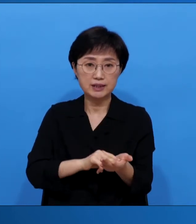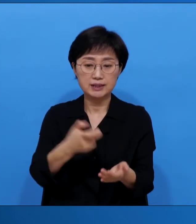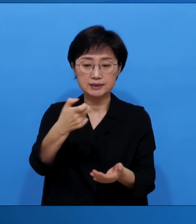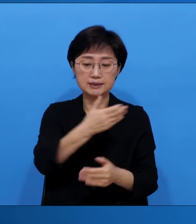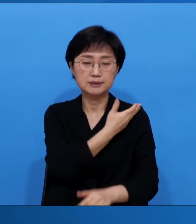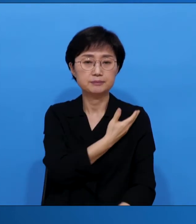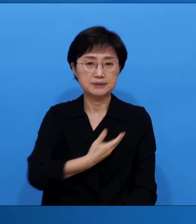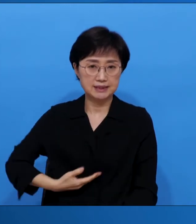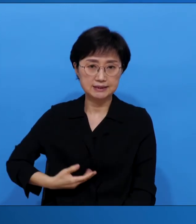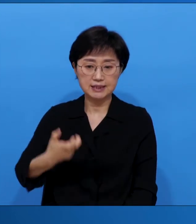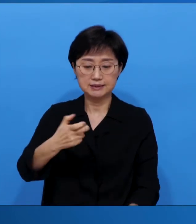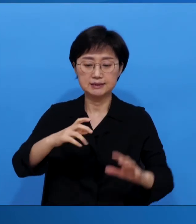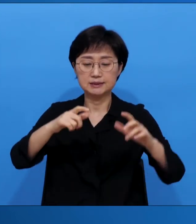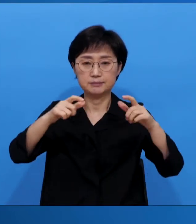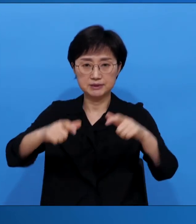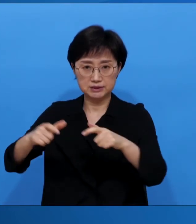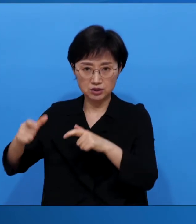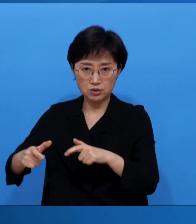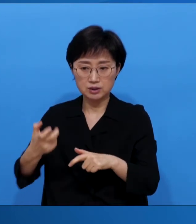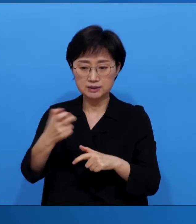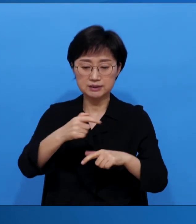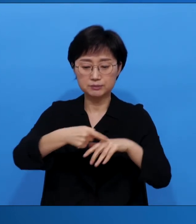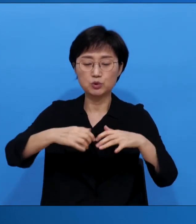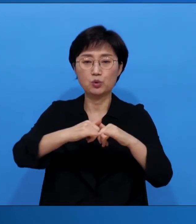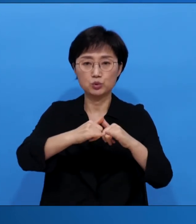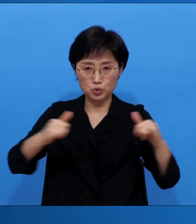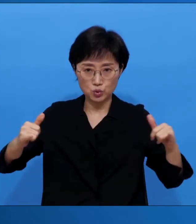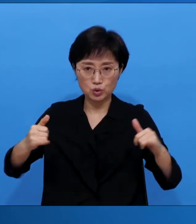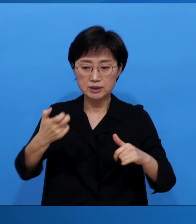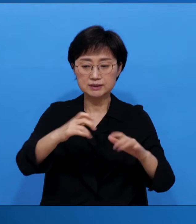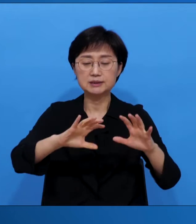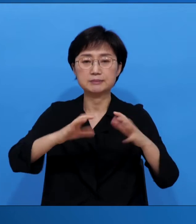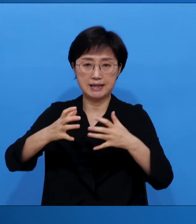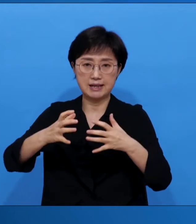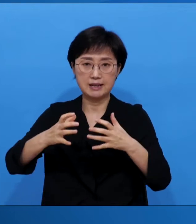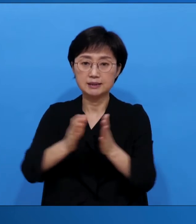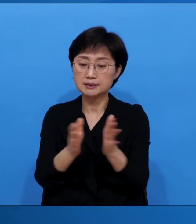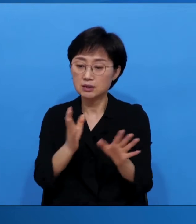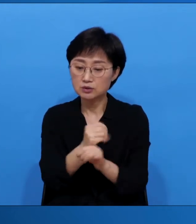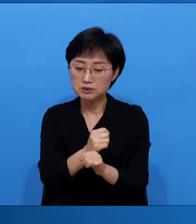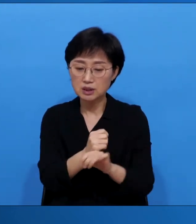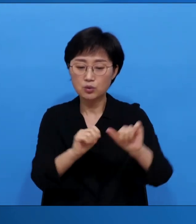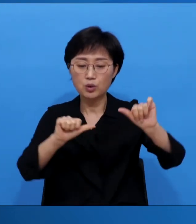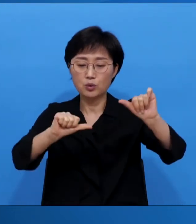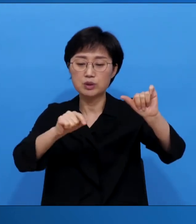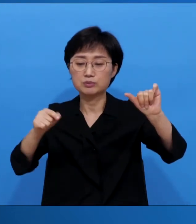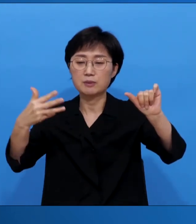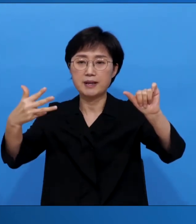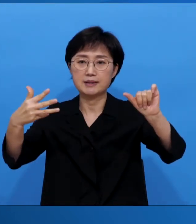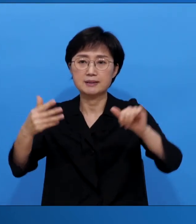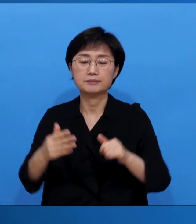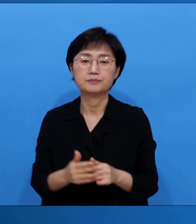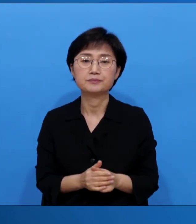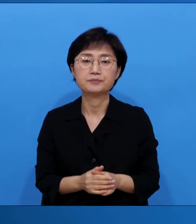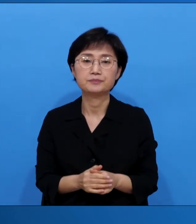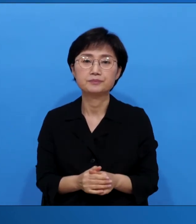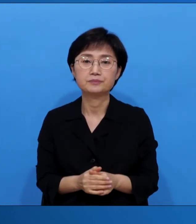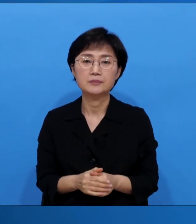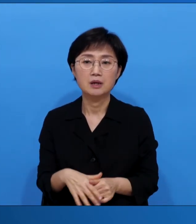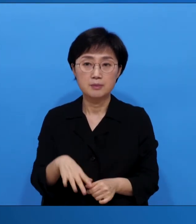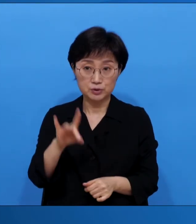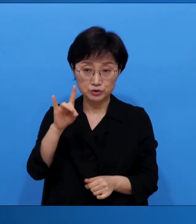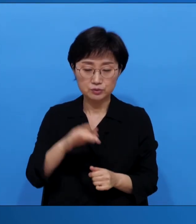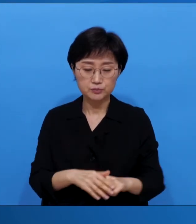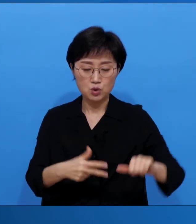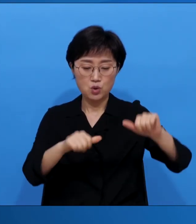종족, 70 나라란 주제로 오는 5월 5일부터 4일간 열립니다. 이번 대회는 먼저 5월